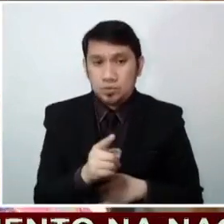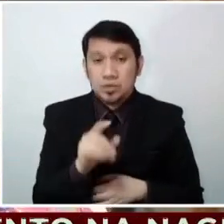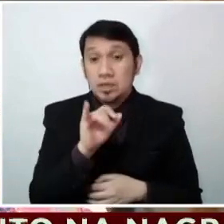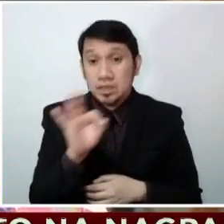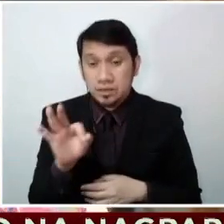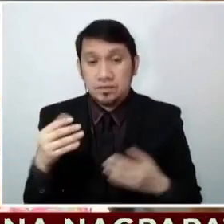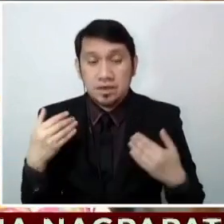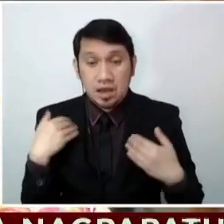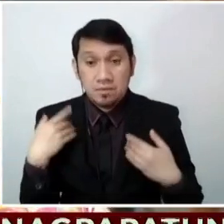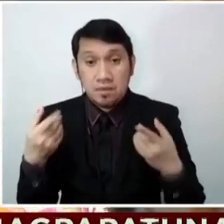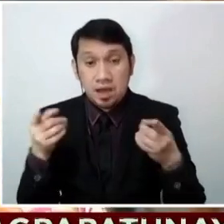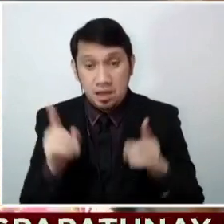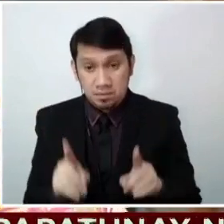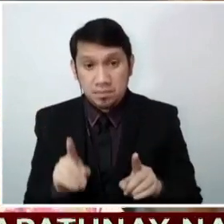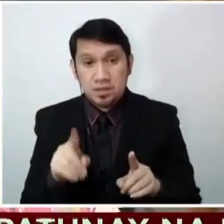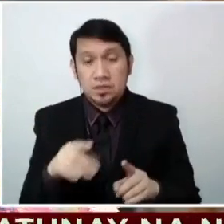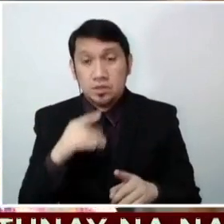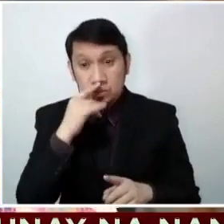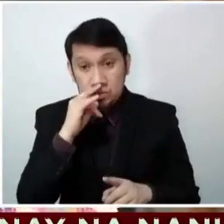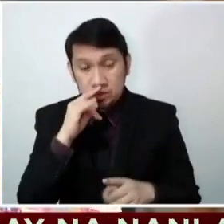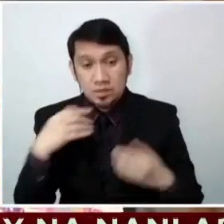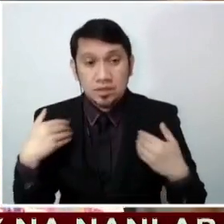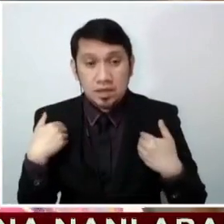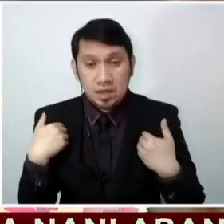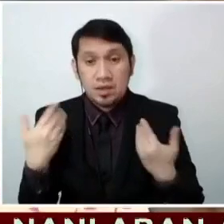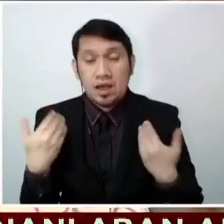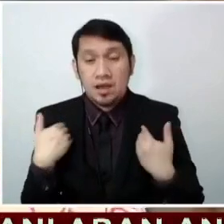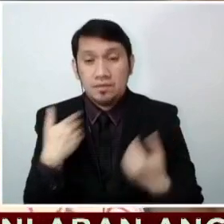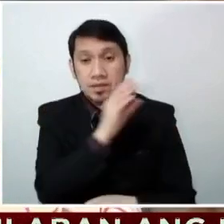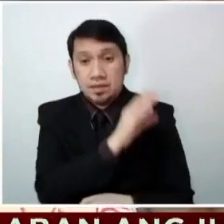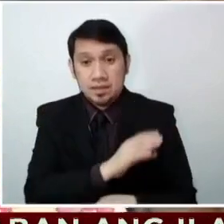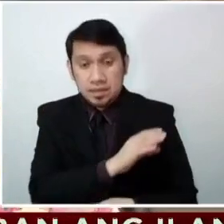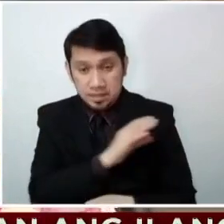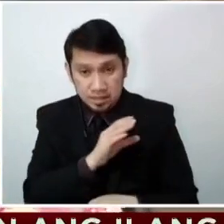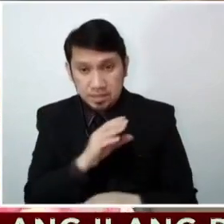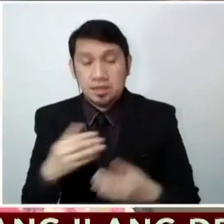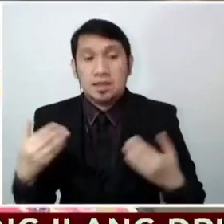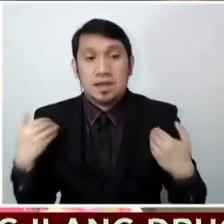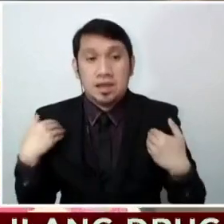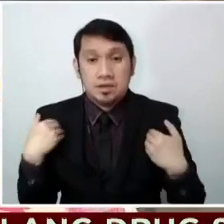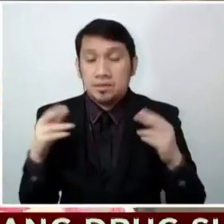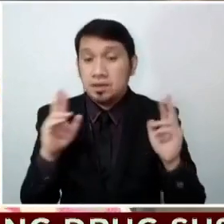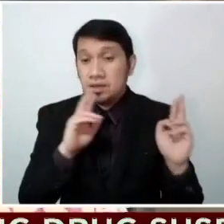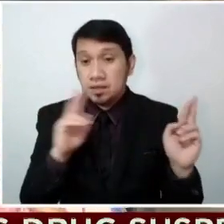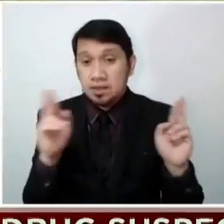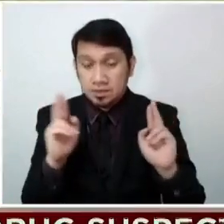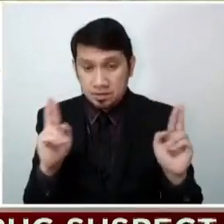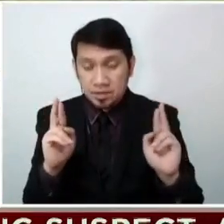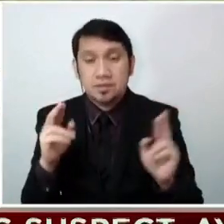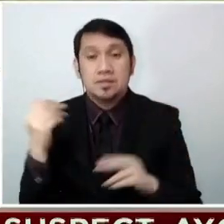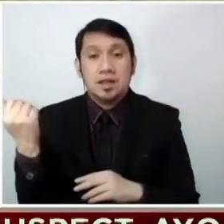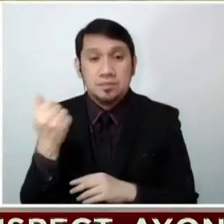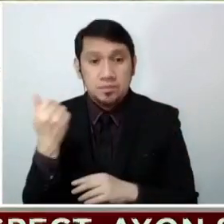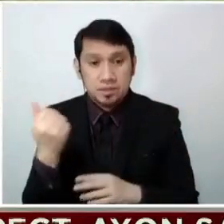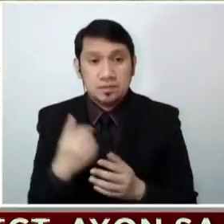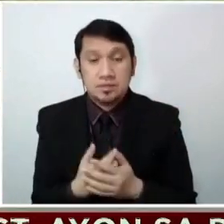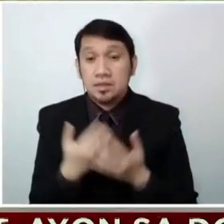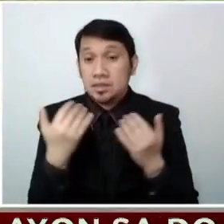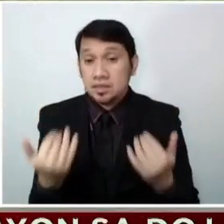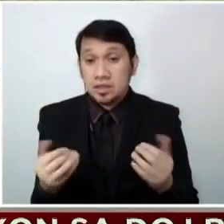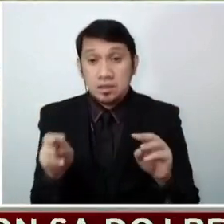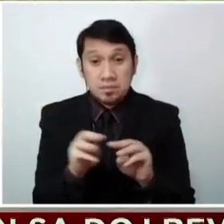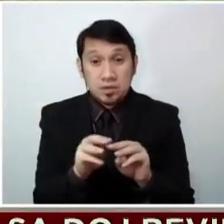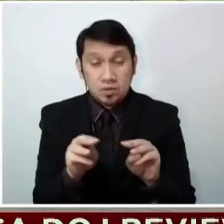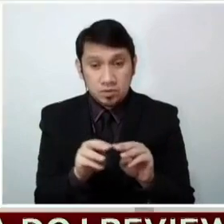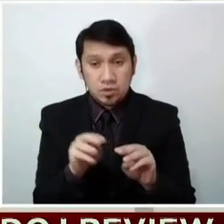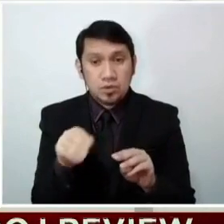may mangyari naman sa bata, meron kaming klinika dyan, meron din naman kami mga nakaredy na ambulance. Sa Marikina Sports